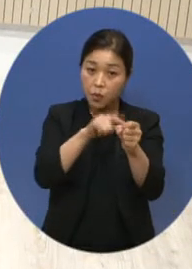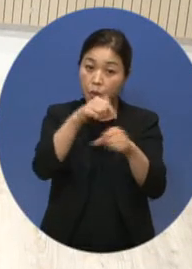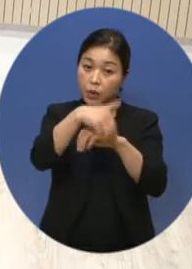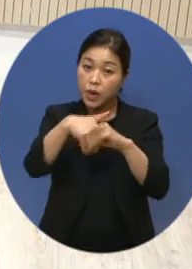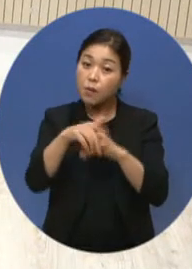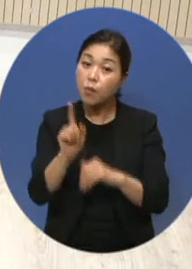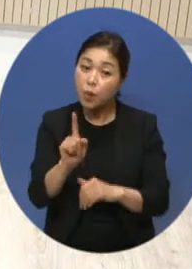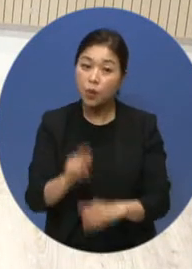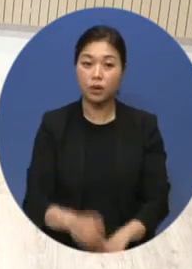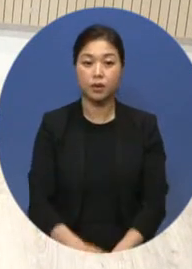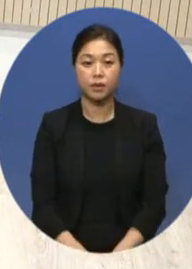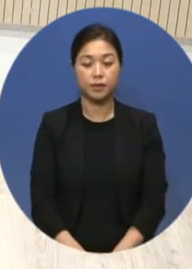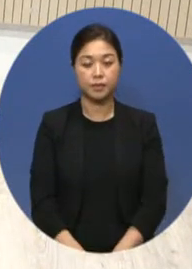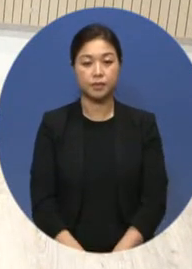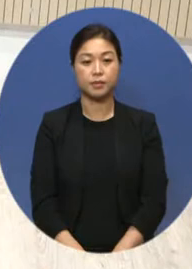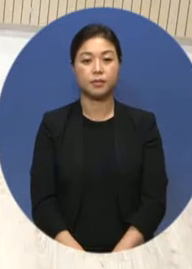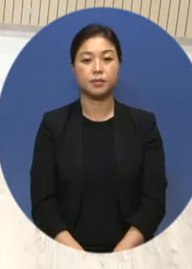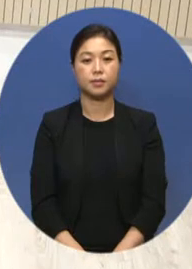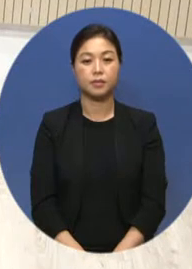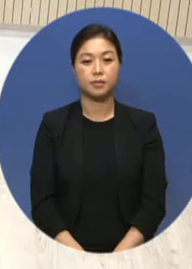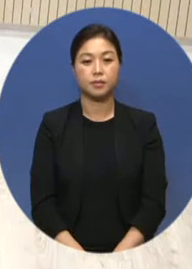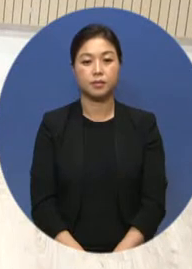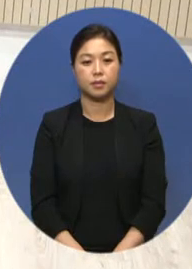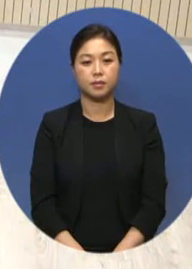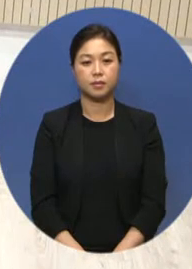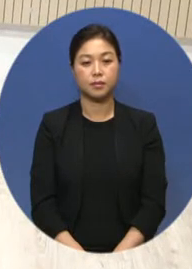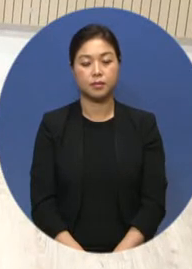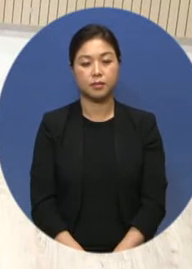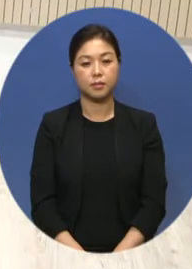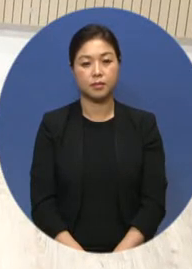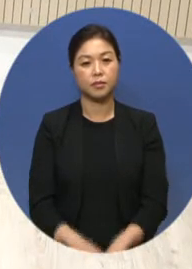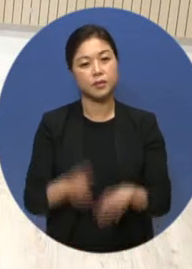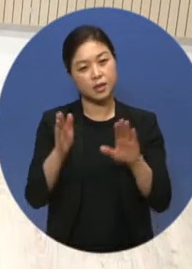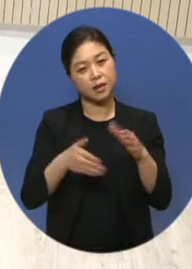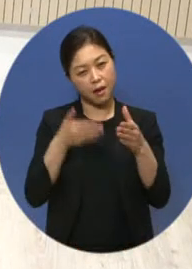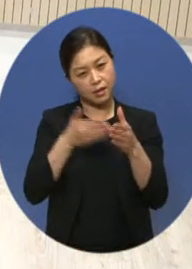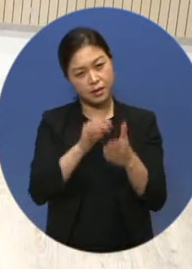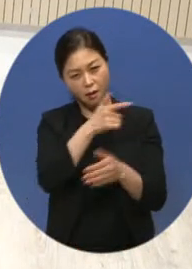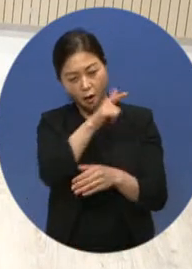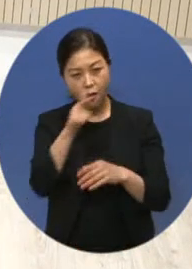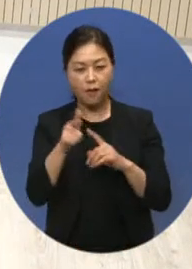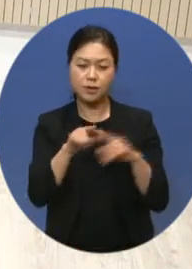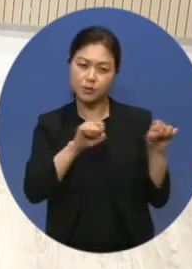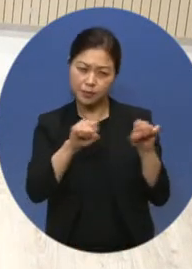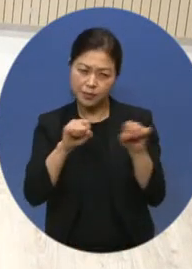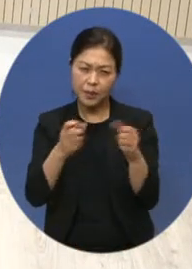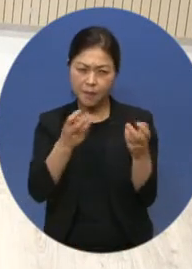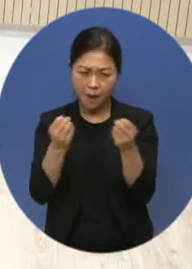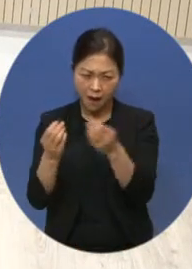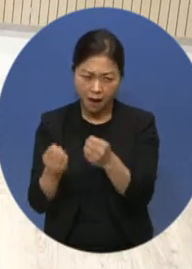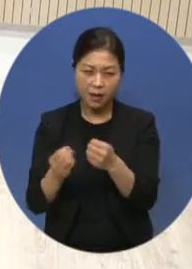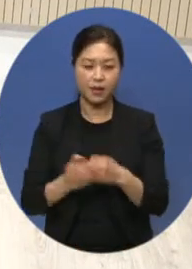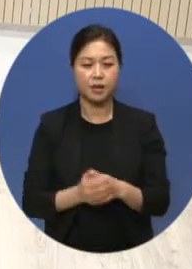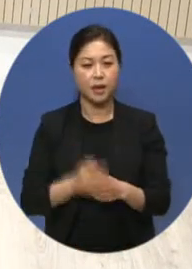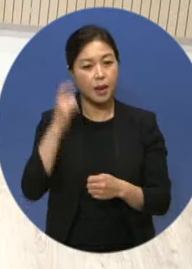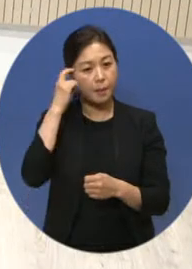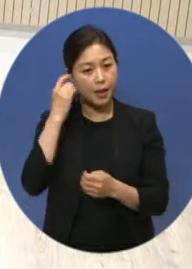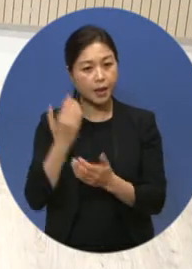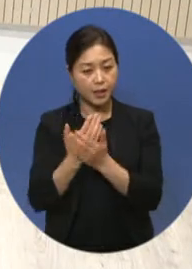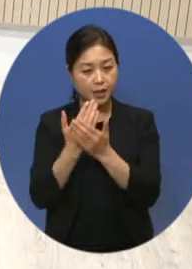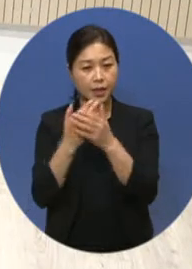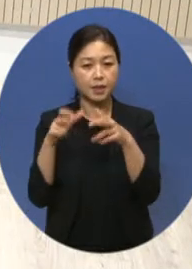것들이 있을까요? 그동안에 정말 많은 일들을 저희들이 이루어냈고 또 이제